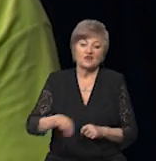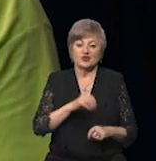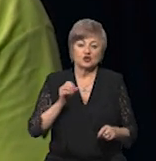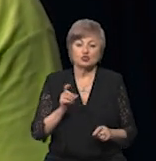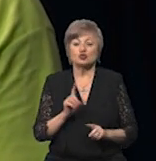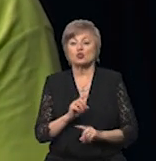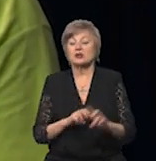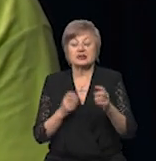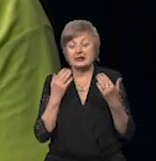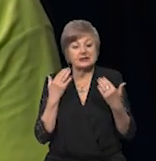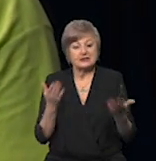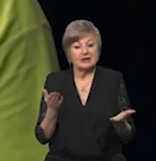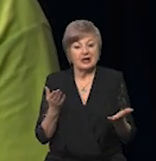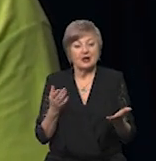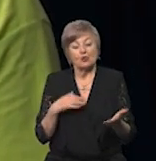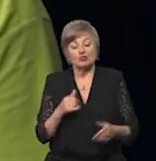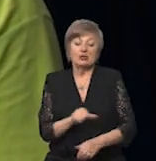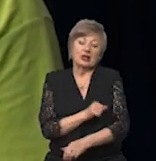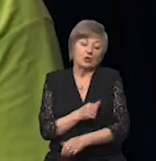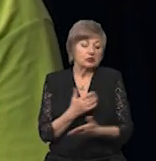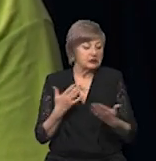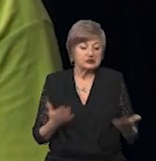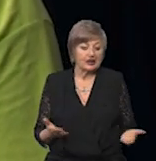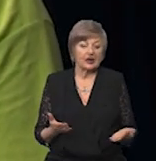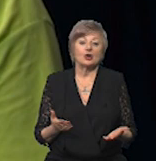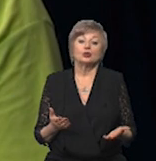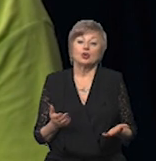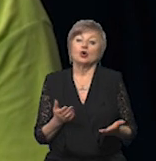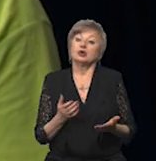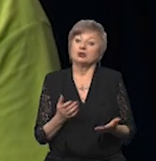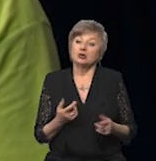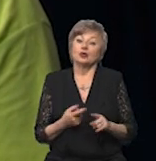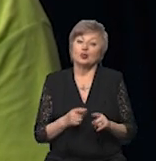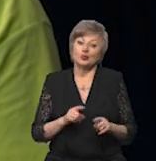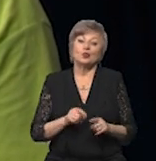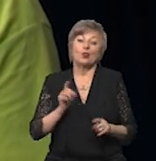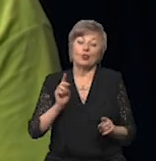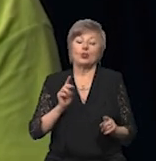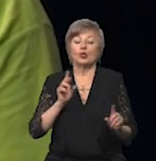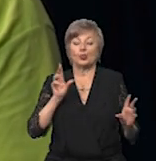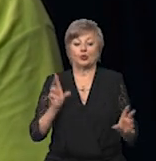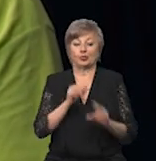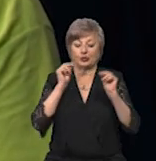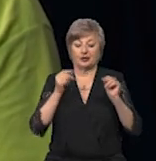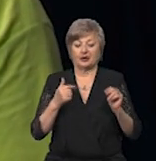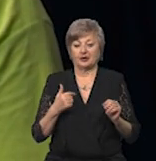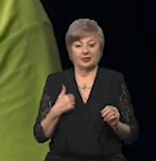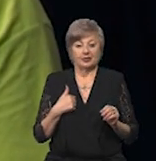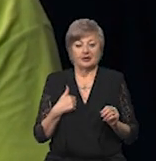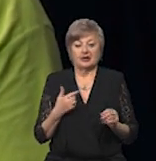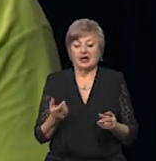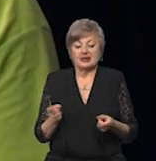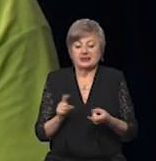що шукали, не знаю, може бути, наркотики. Тобто, ну, як говориться, Бог милував, мене пронесло. Да. Я не